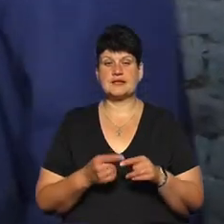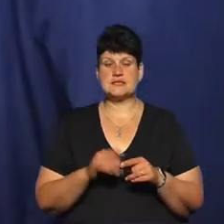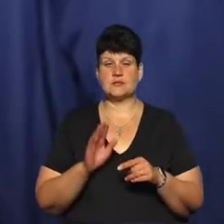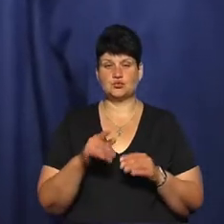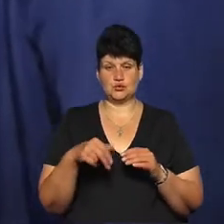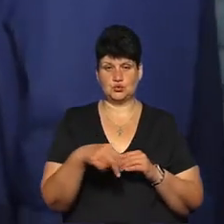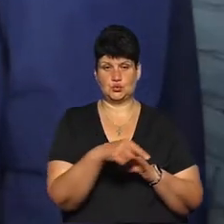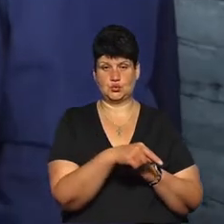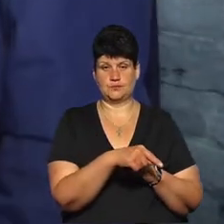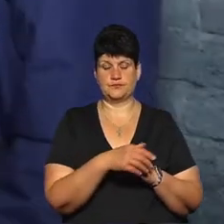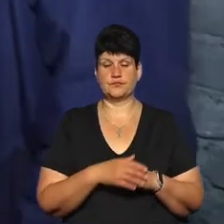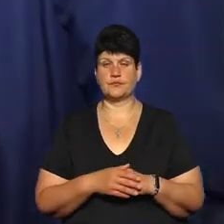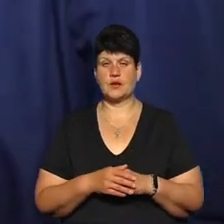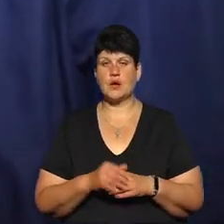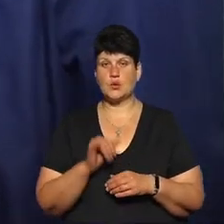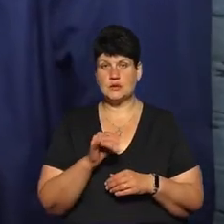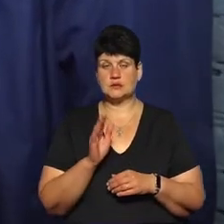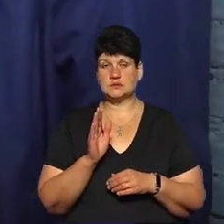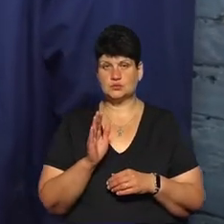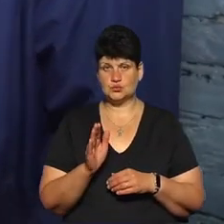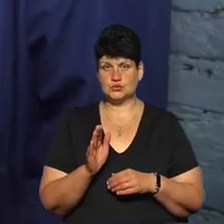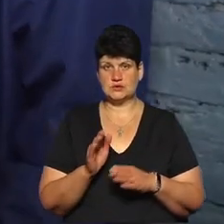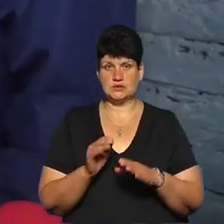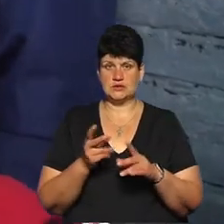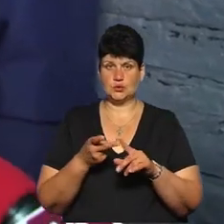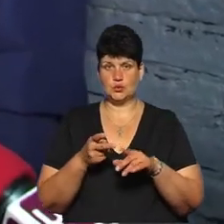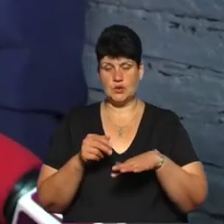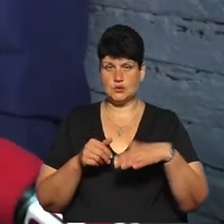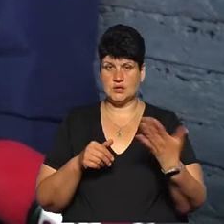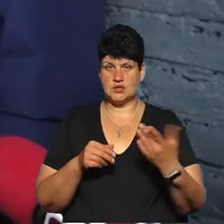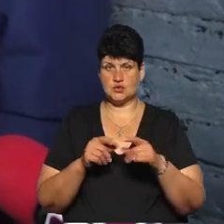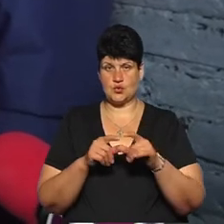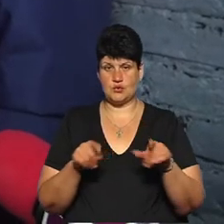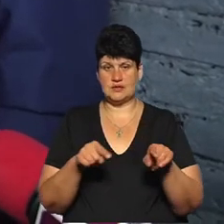нас буде йти на другу сторону школи. Ото приміщення нам ще треба